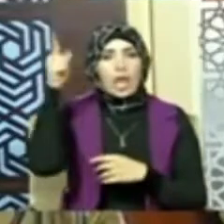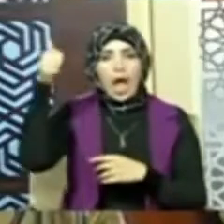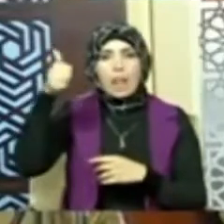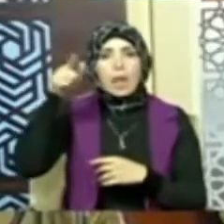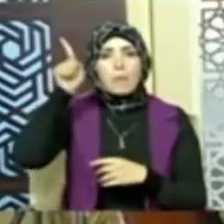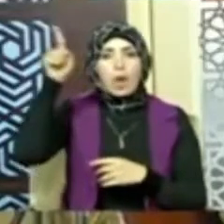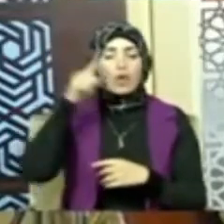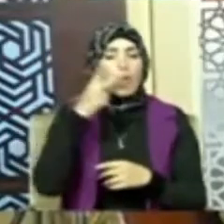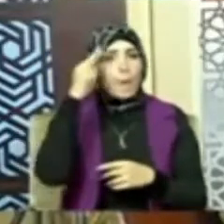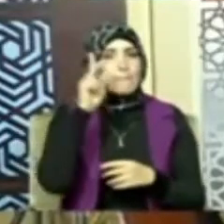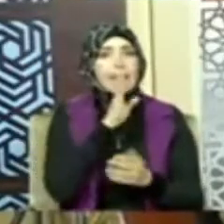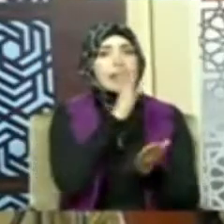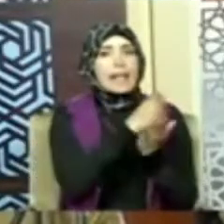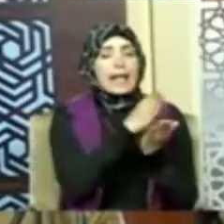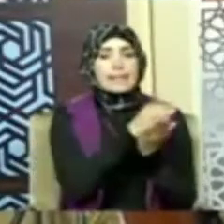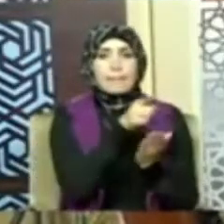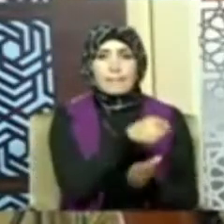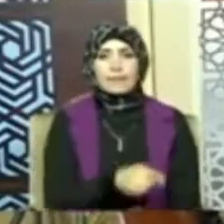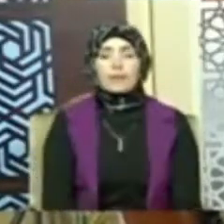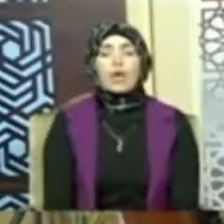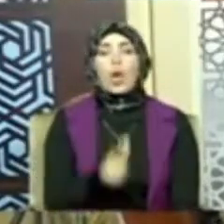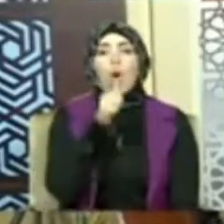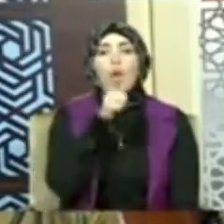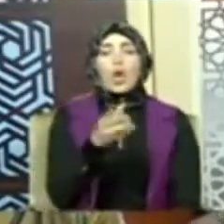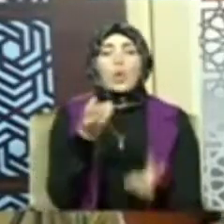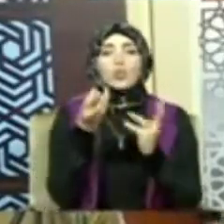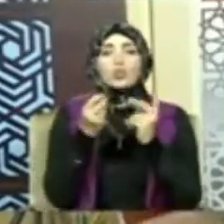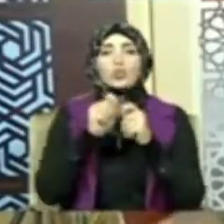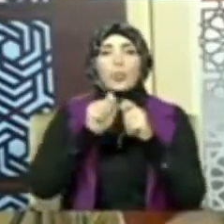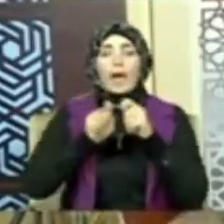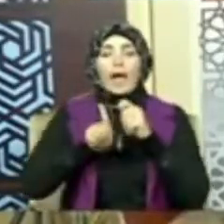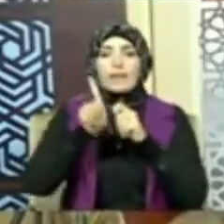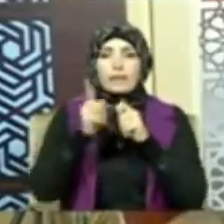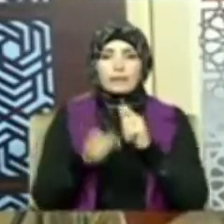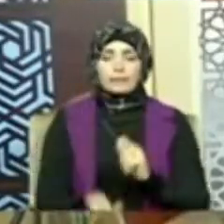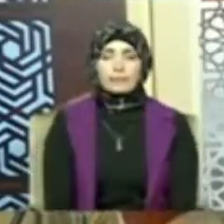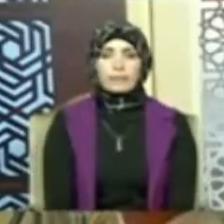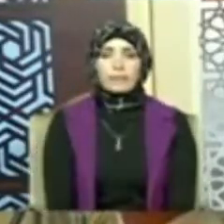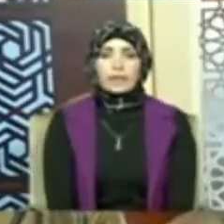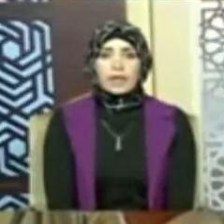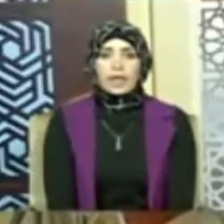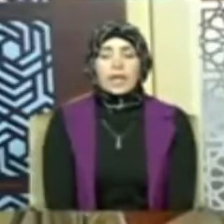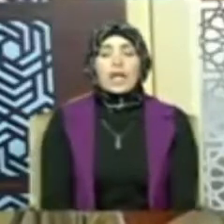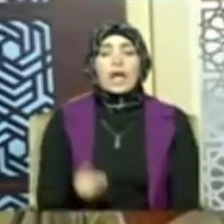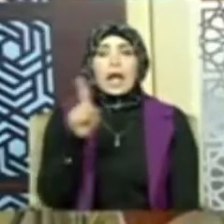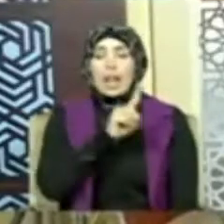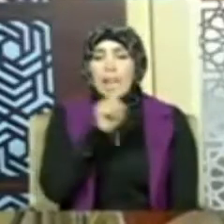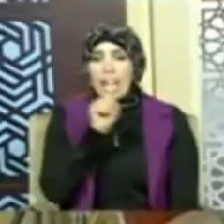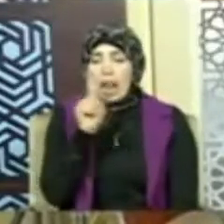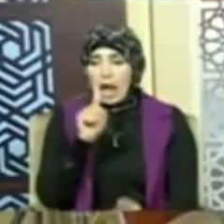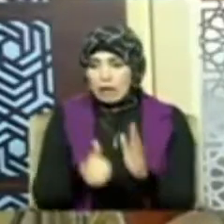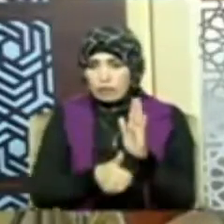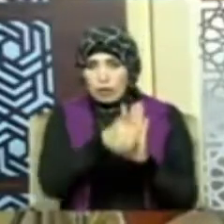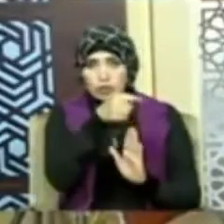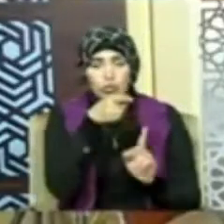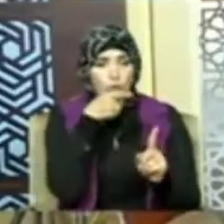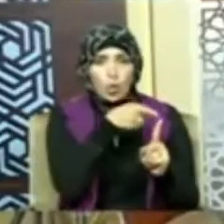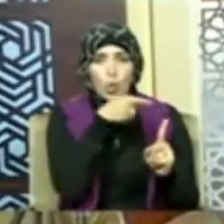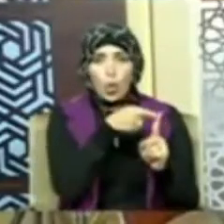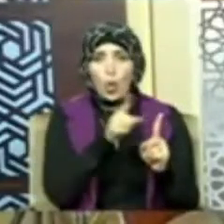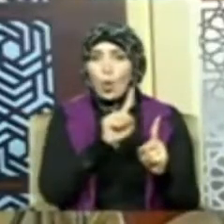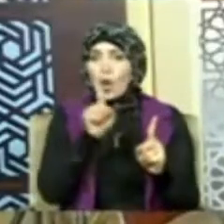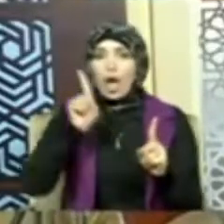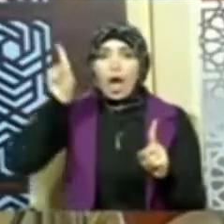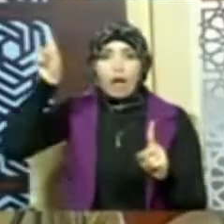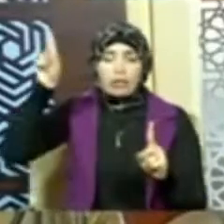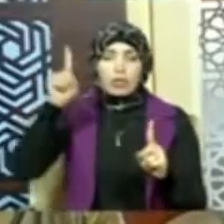وليعلمن الكاذبين. ويقول سبحانه: إلا تنصروه فقد نصره